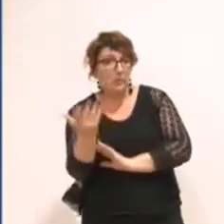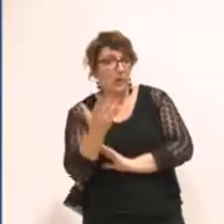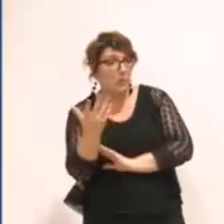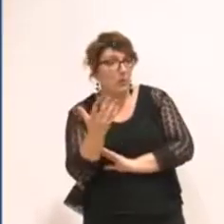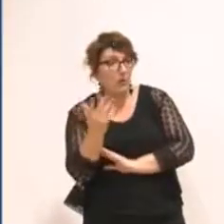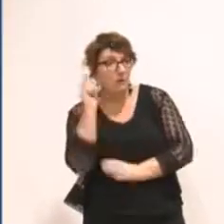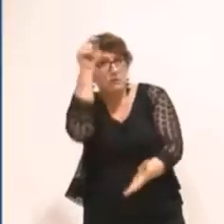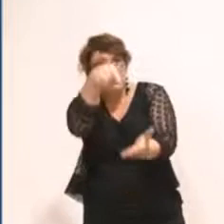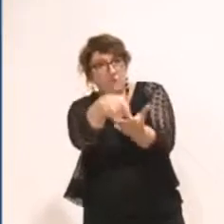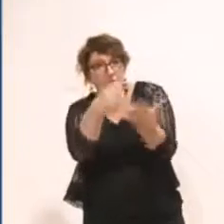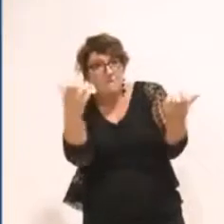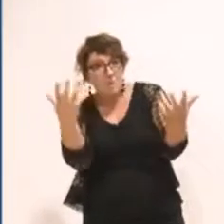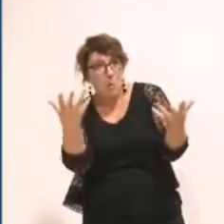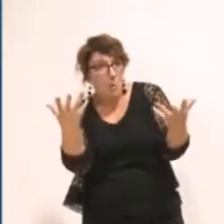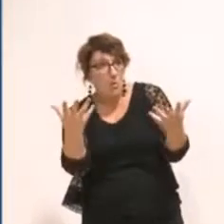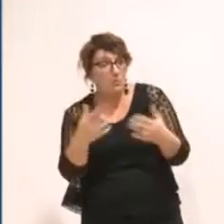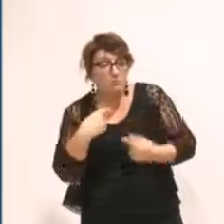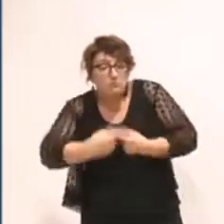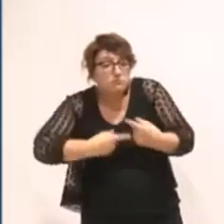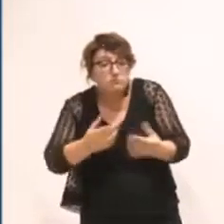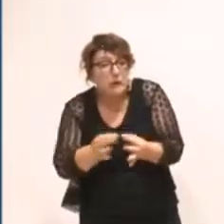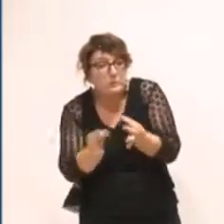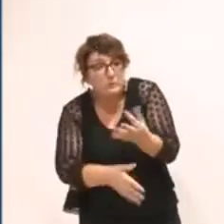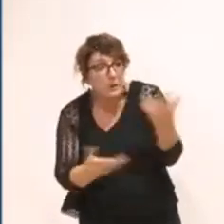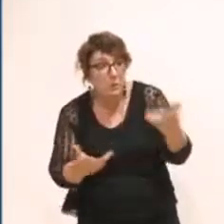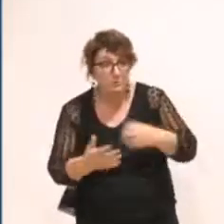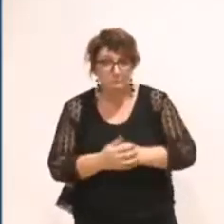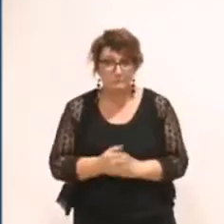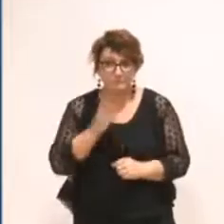êtes maintenant, hein. Voilà.